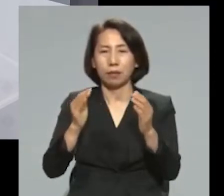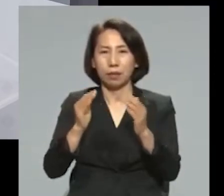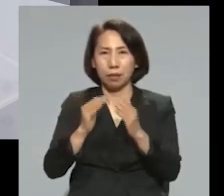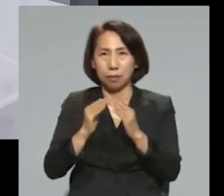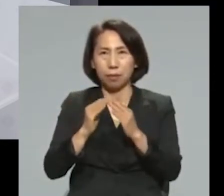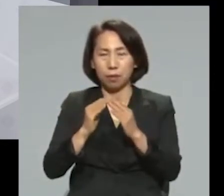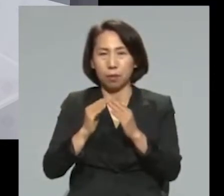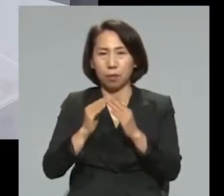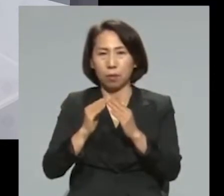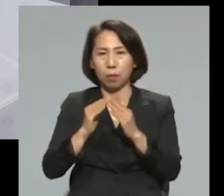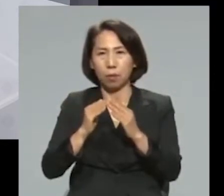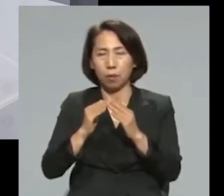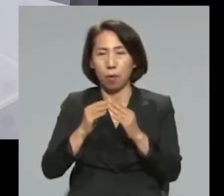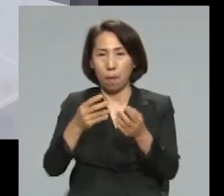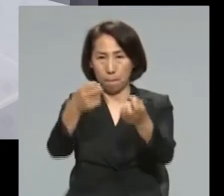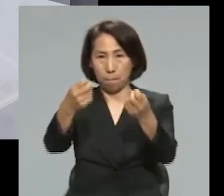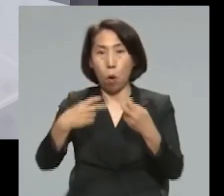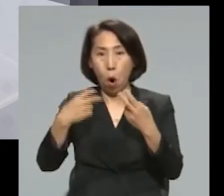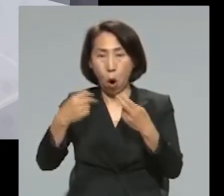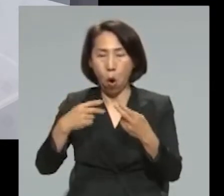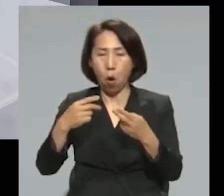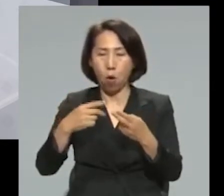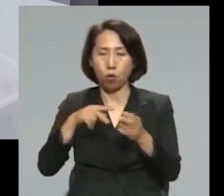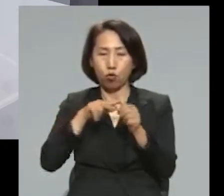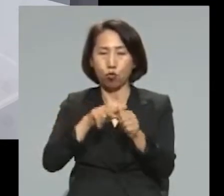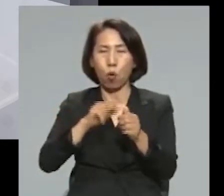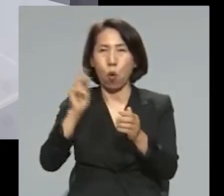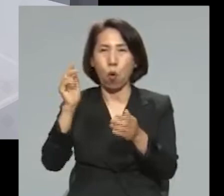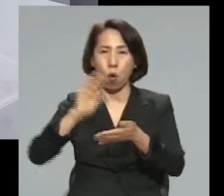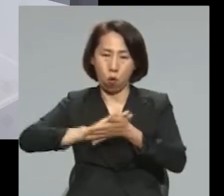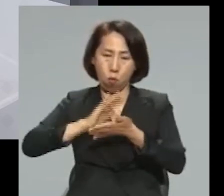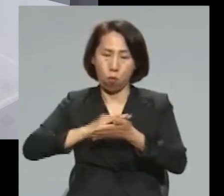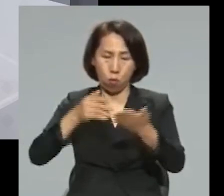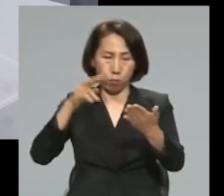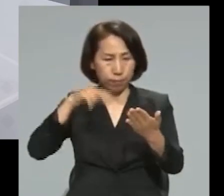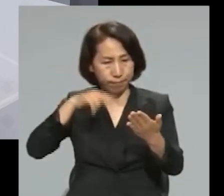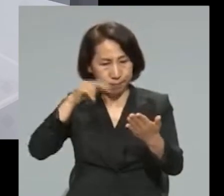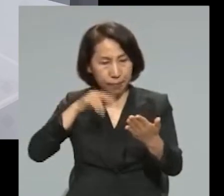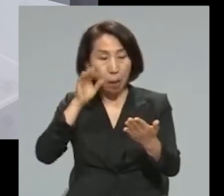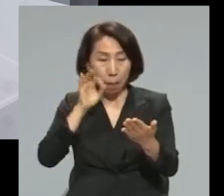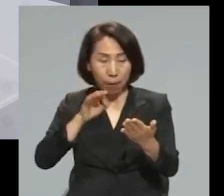들어간 후보 홍보물을 참고해 주시기 바랍니다.